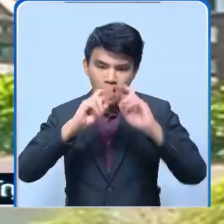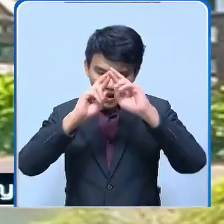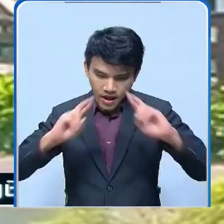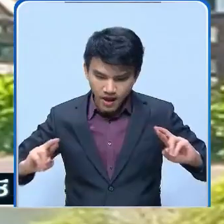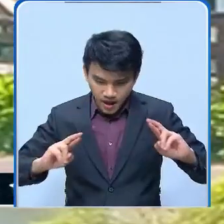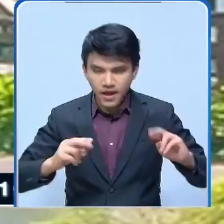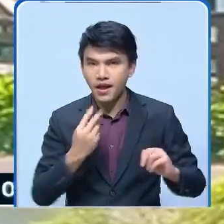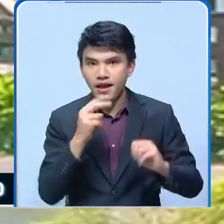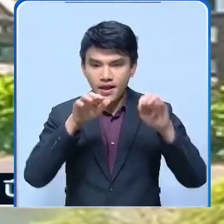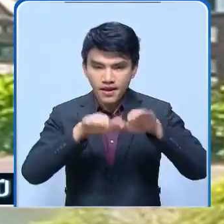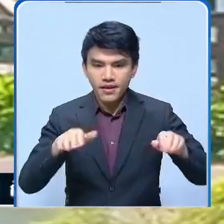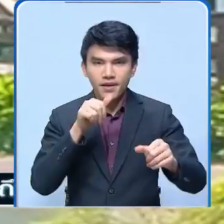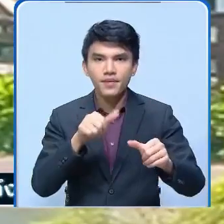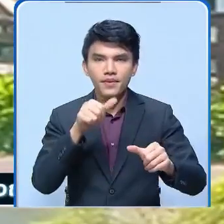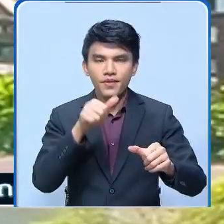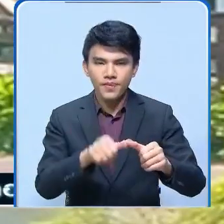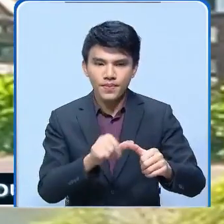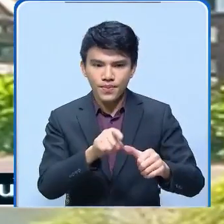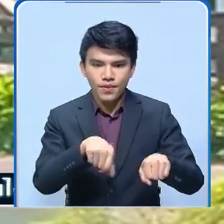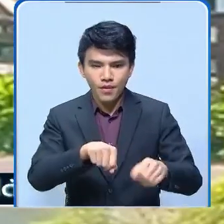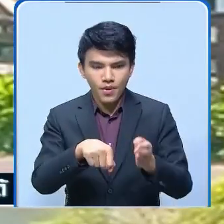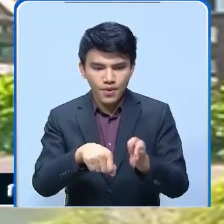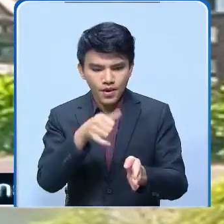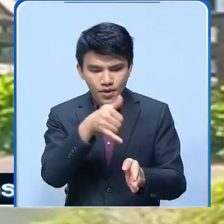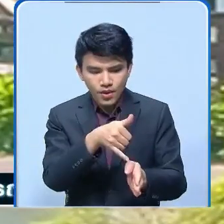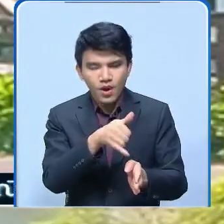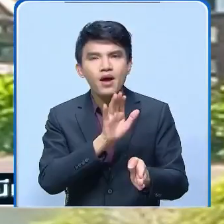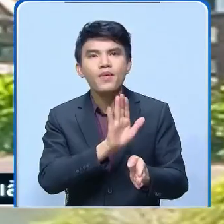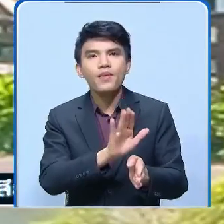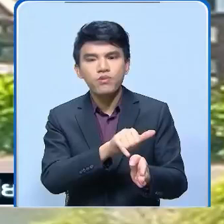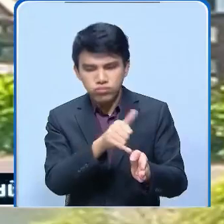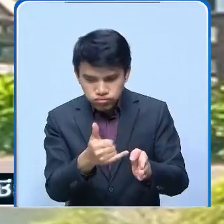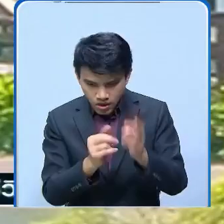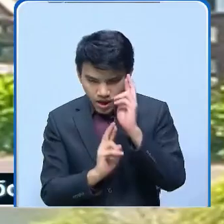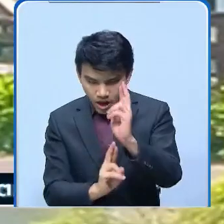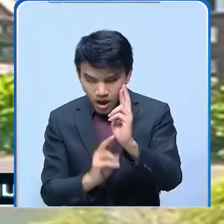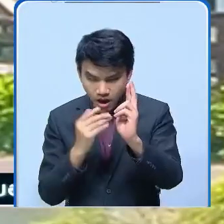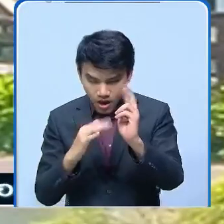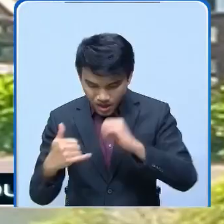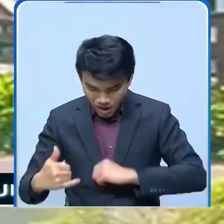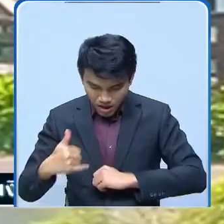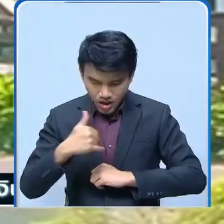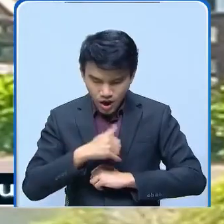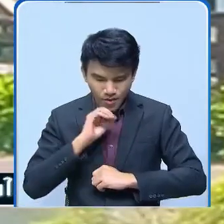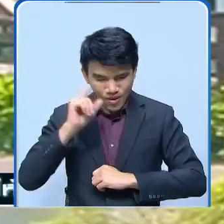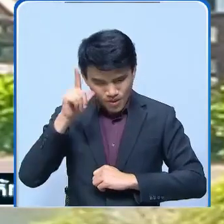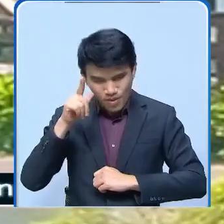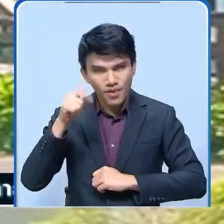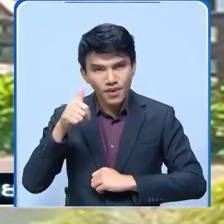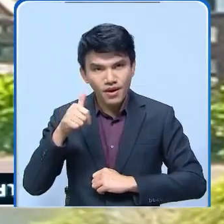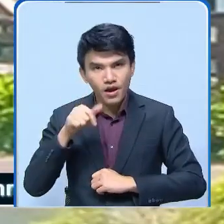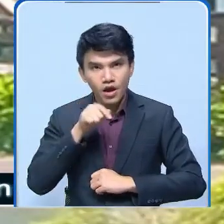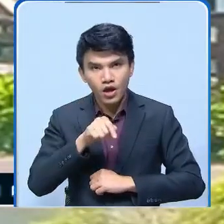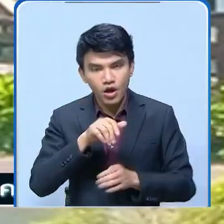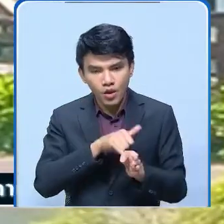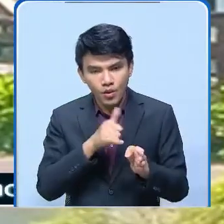าร้านเห็นเด็กนั่งอยู่บนเบาะรถจักรยานยนต์ก็บอกว่านั่งดีๆลูกเดี๋ยวตกรถเสร็จแล้วก็เข้ามาในร้านแล้วบอกแม่เด็กว่าเนี่ย